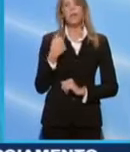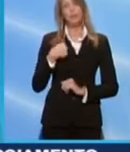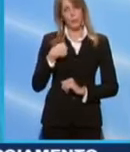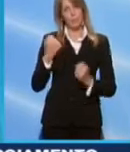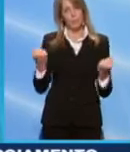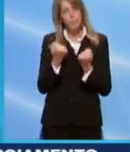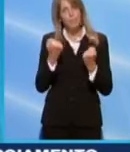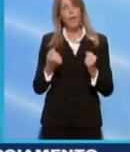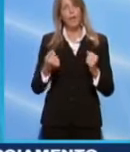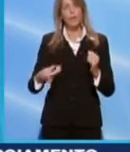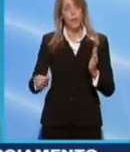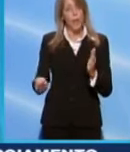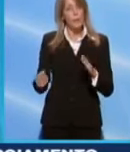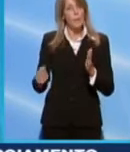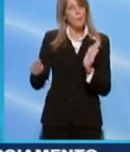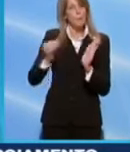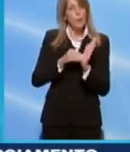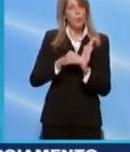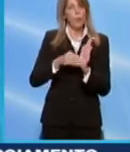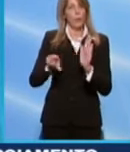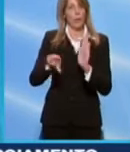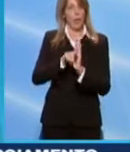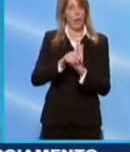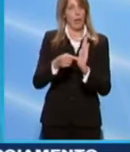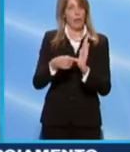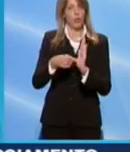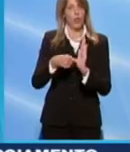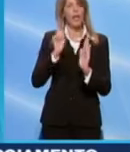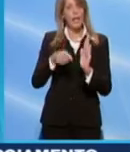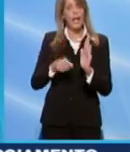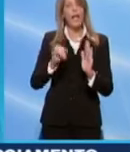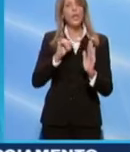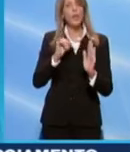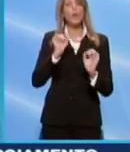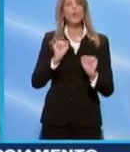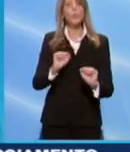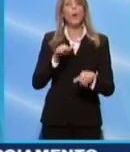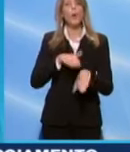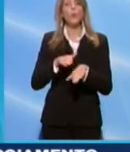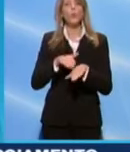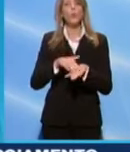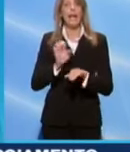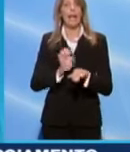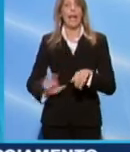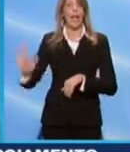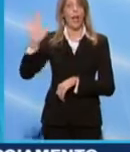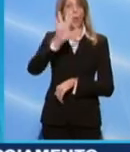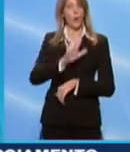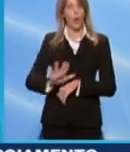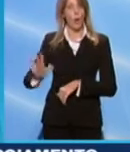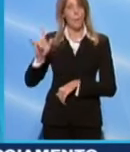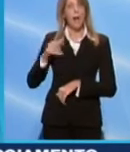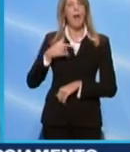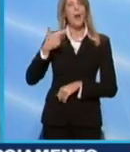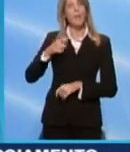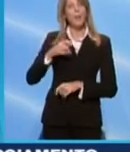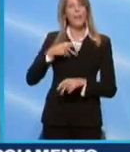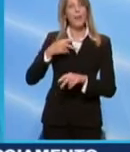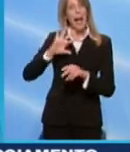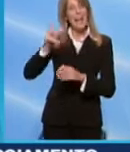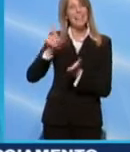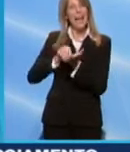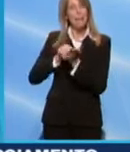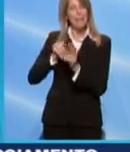che consenta l'utilizzo di Immuni anche a livello europeo, grazie all'interoperabilità con le altre applicazioni